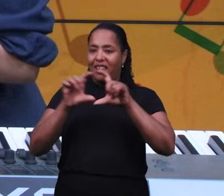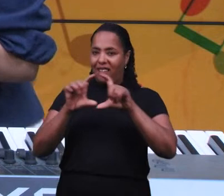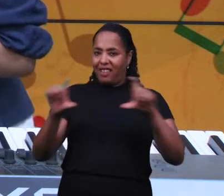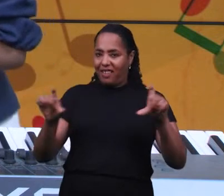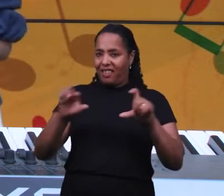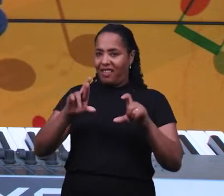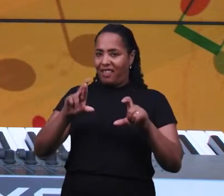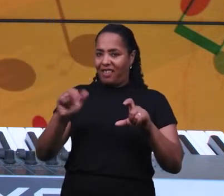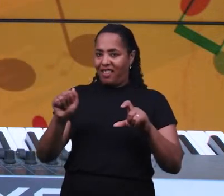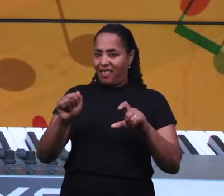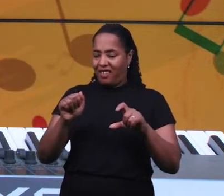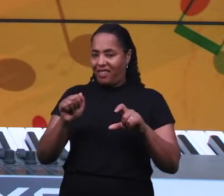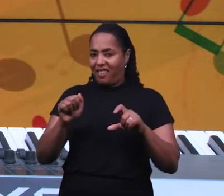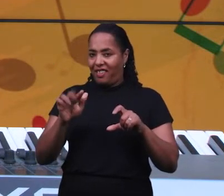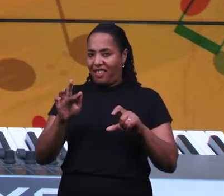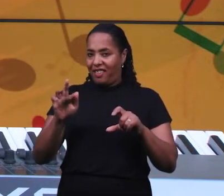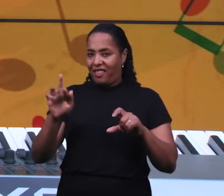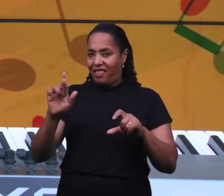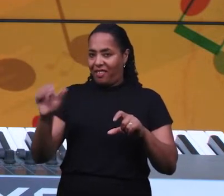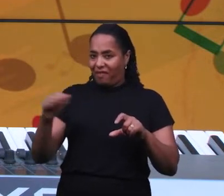Voilà, maintenant nous allons faire le cœur.